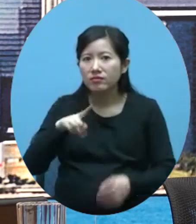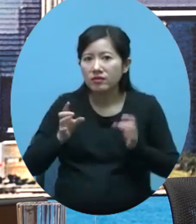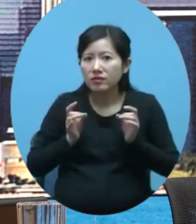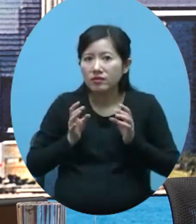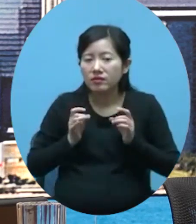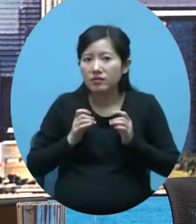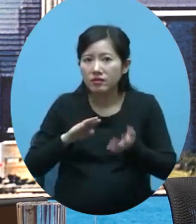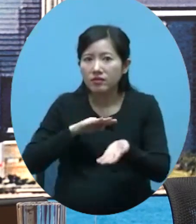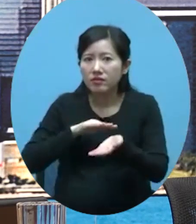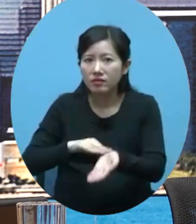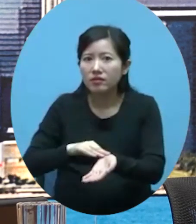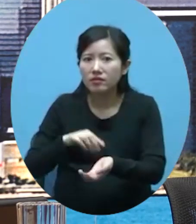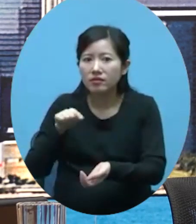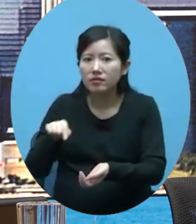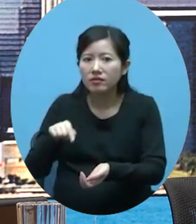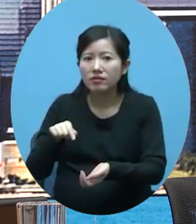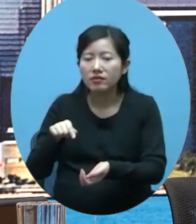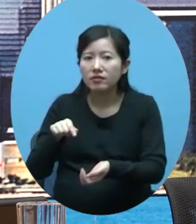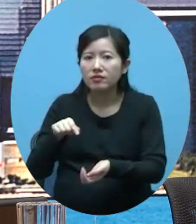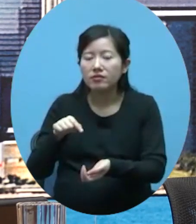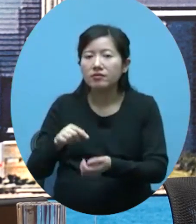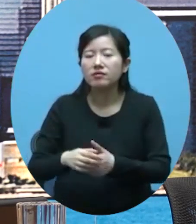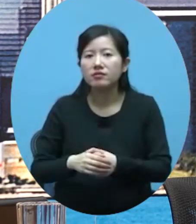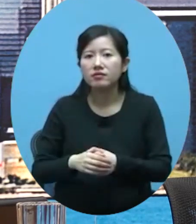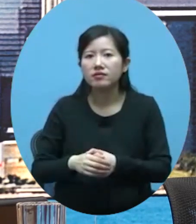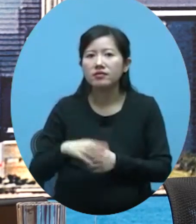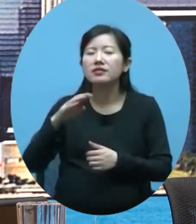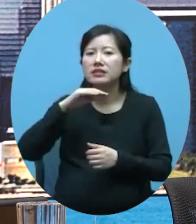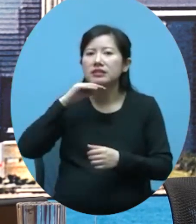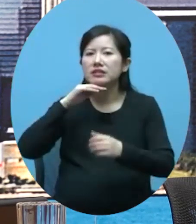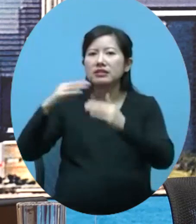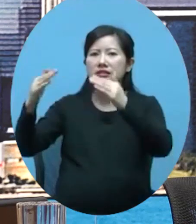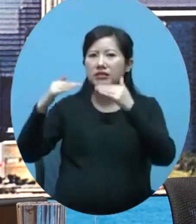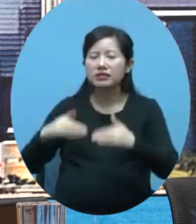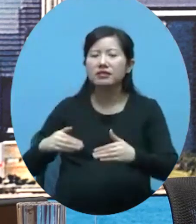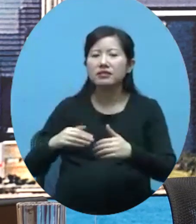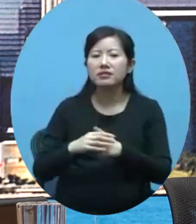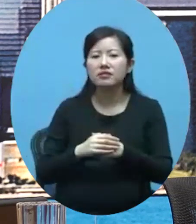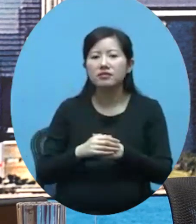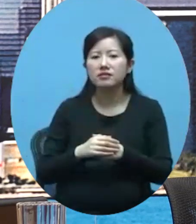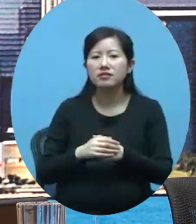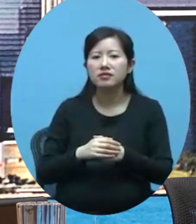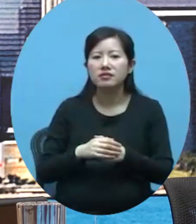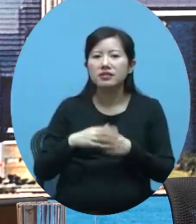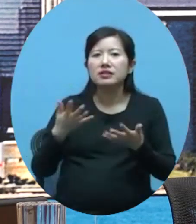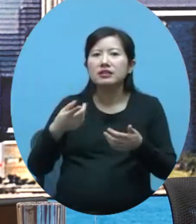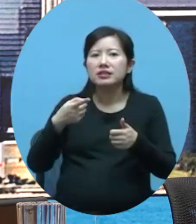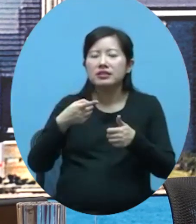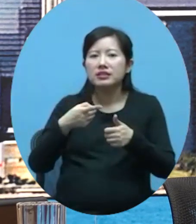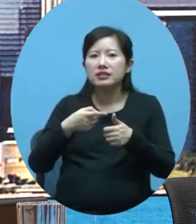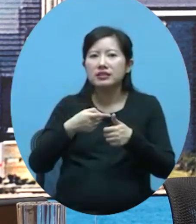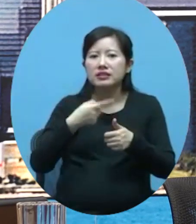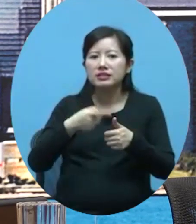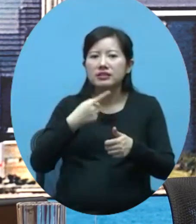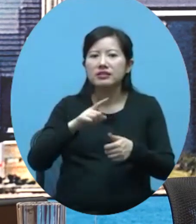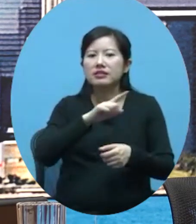那個檢疫我相信這個可能是下一步剛才劉醫生解釋到他們初步都要在短時間內